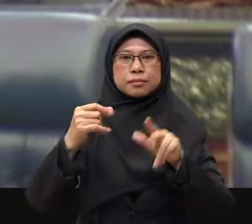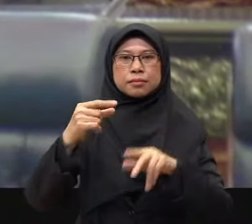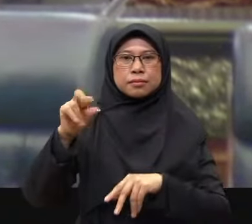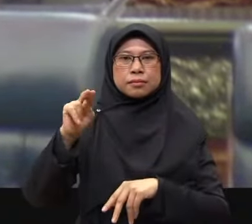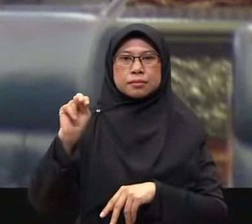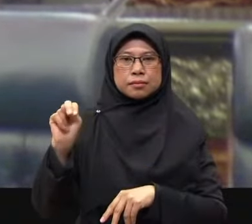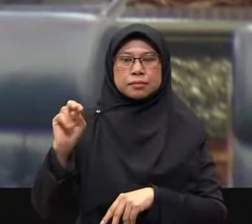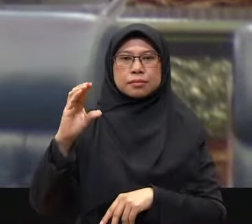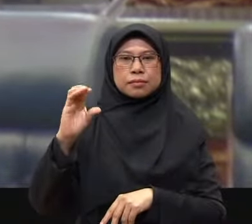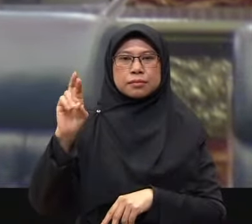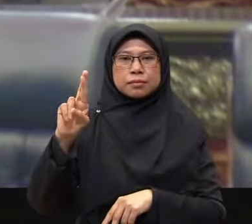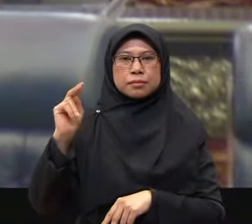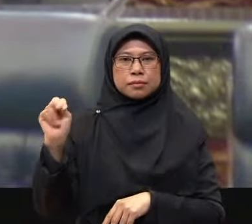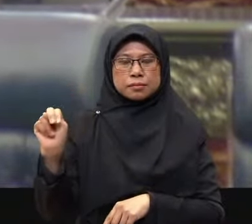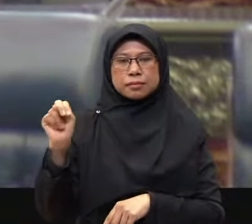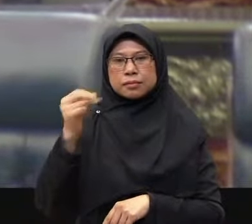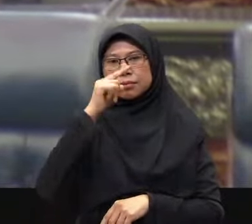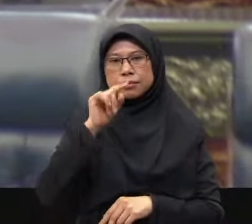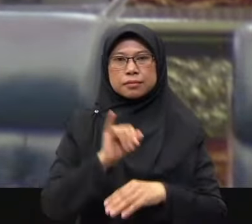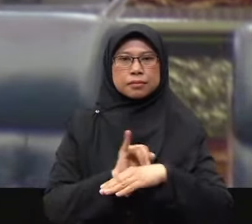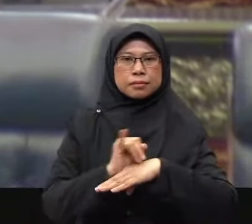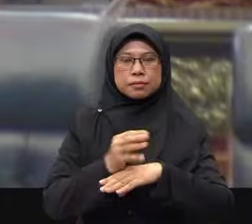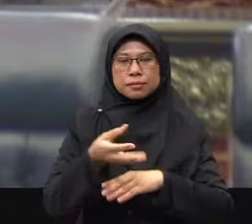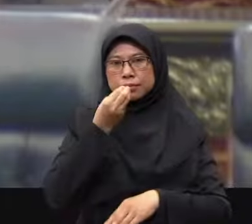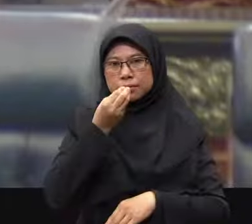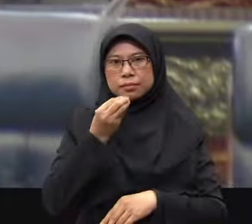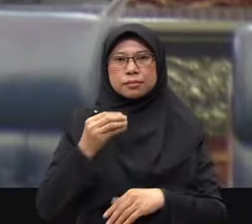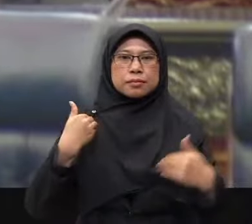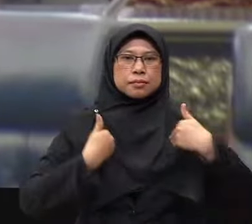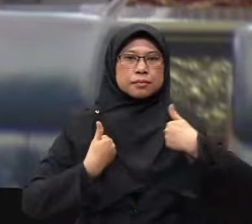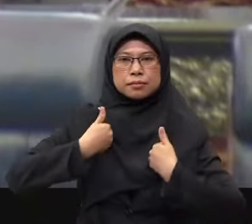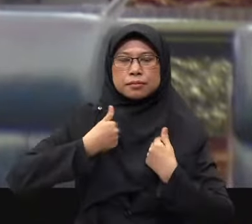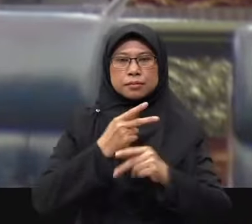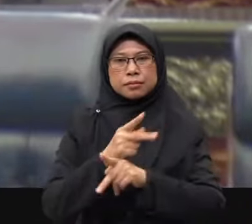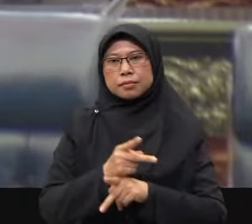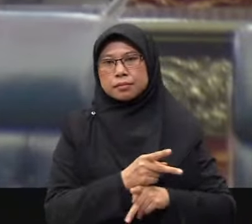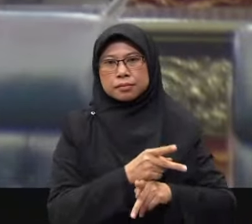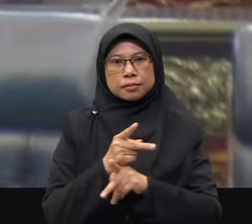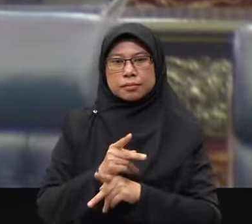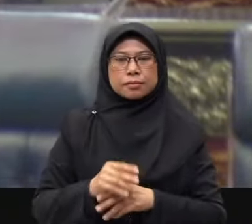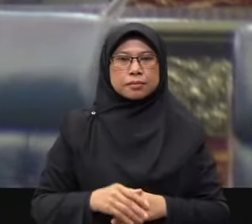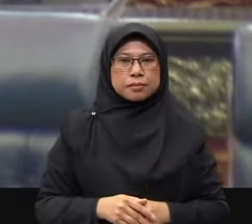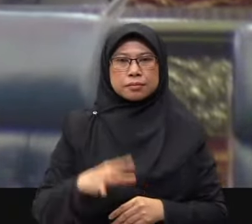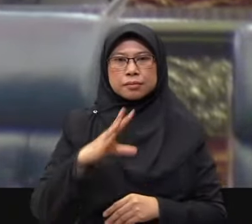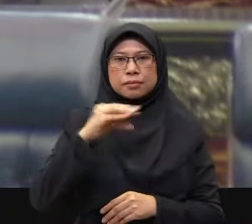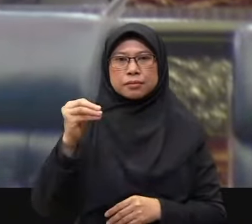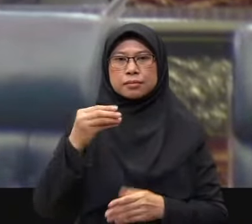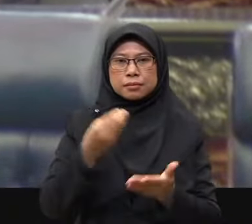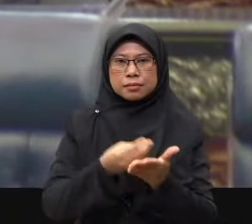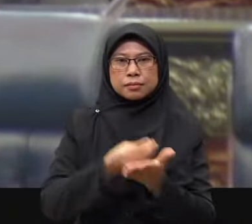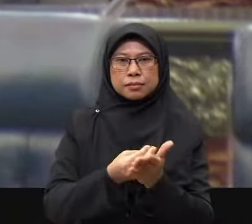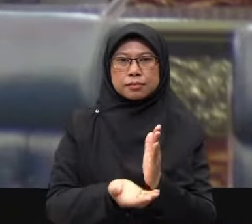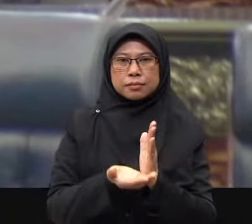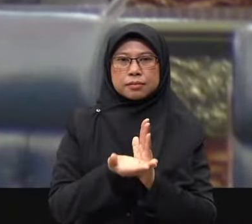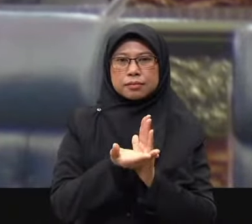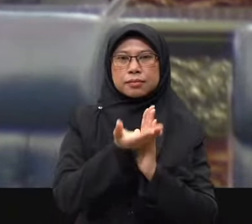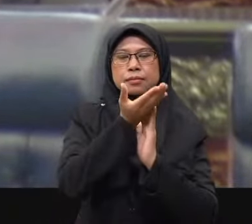gre untuk industri makanan Haiwan ternakan dan kos Ini makin lama makin